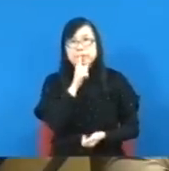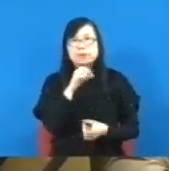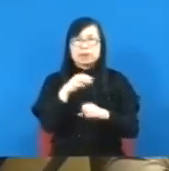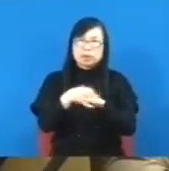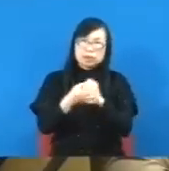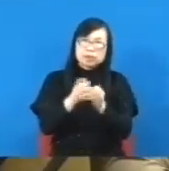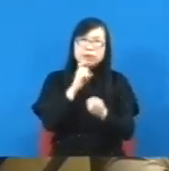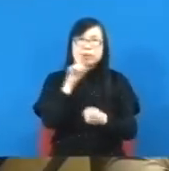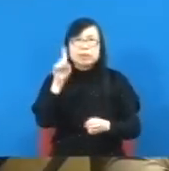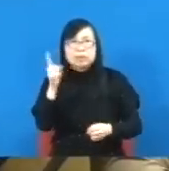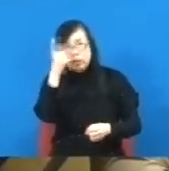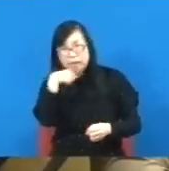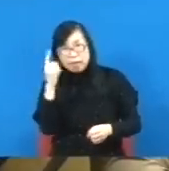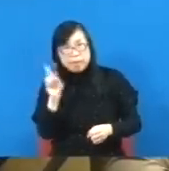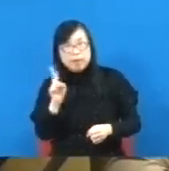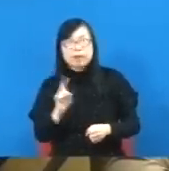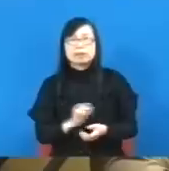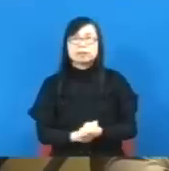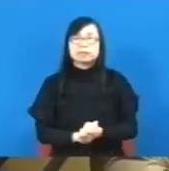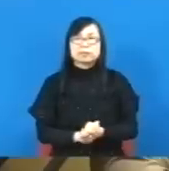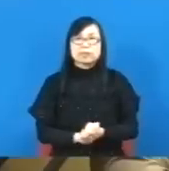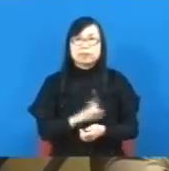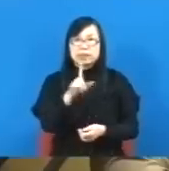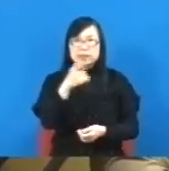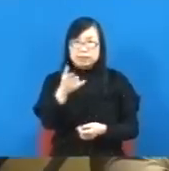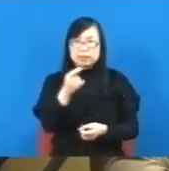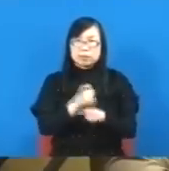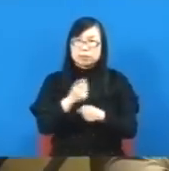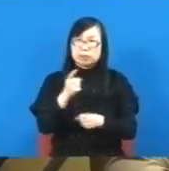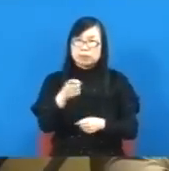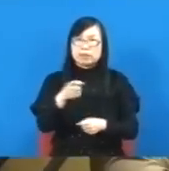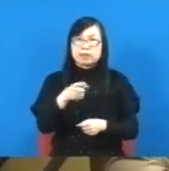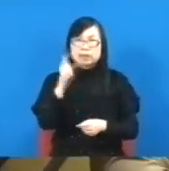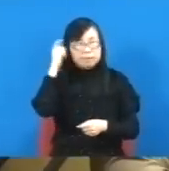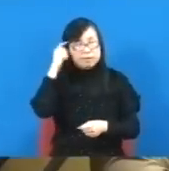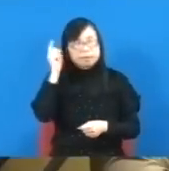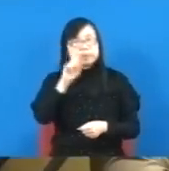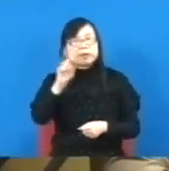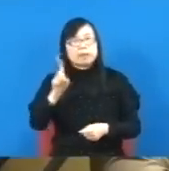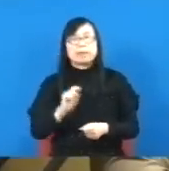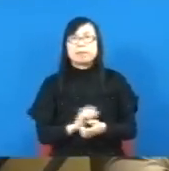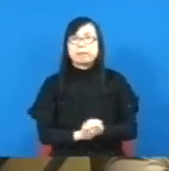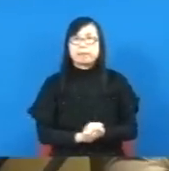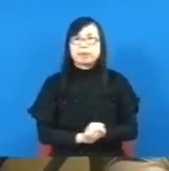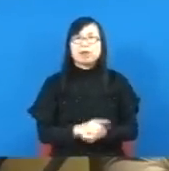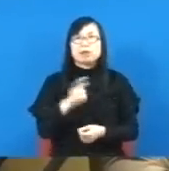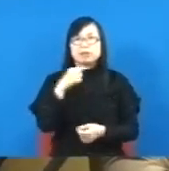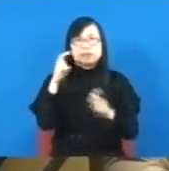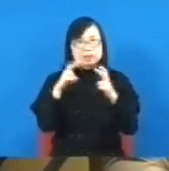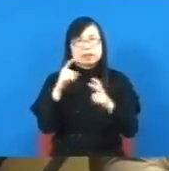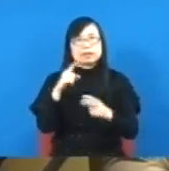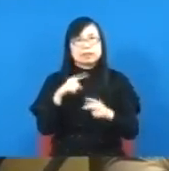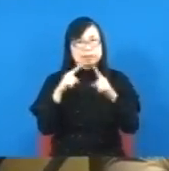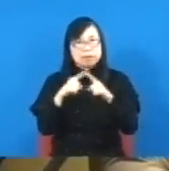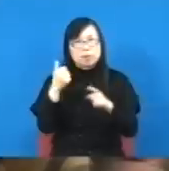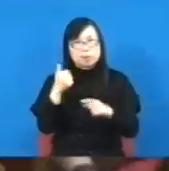邊位，唔係識咩喎？不是你識做什麼嘢，是你識哪一位？ 永遠都係識人好過識字嘅